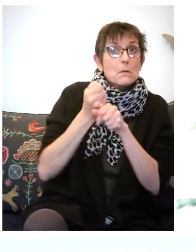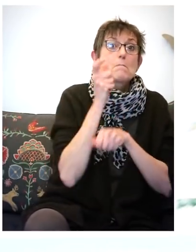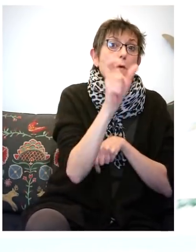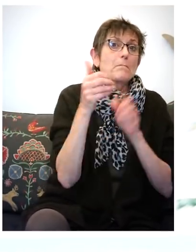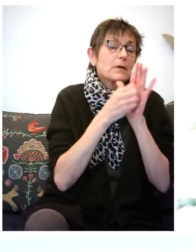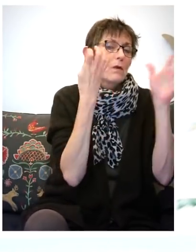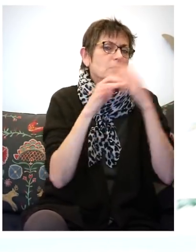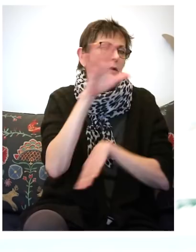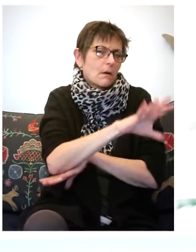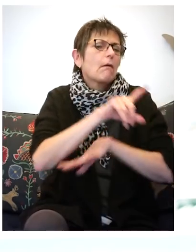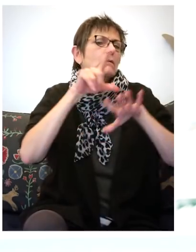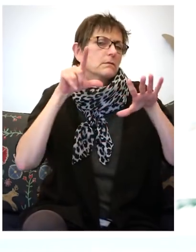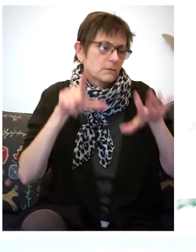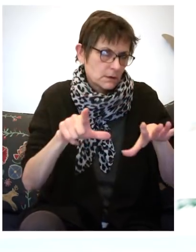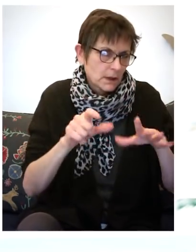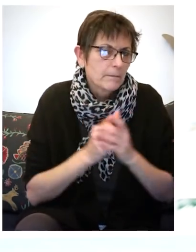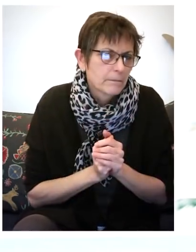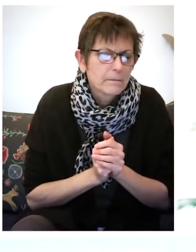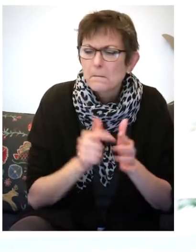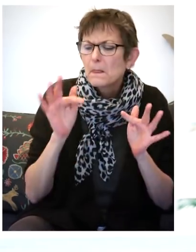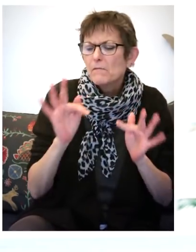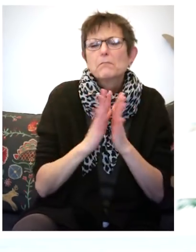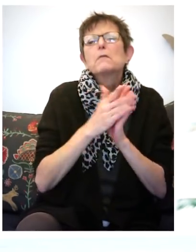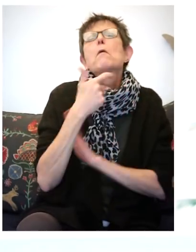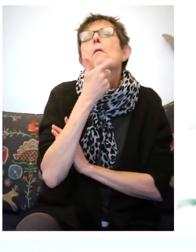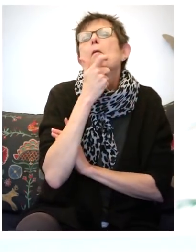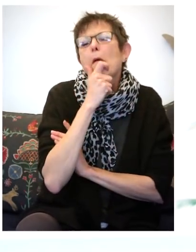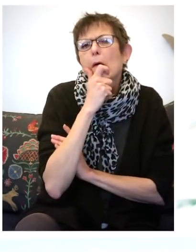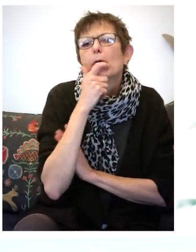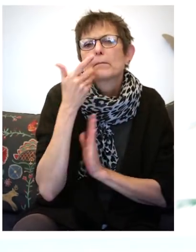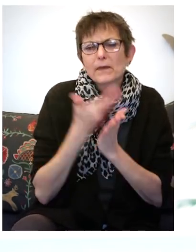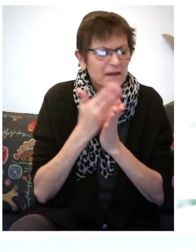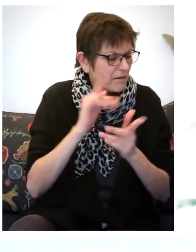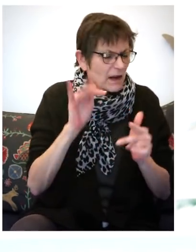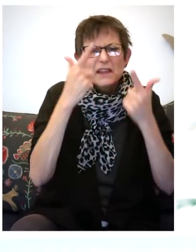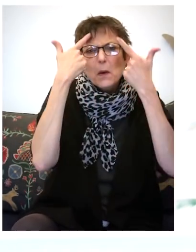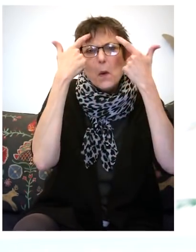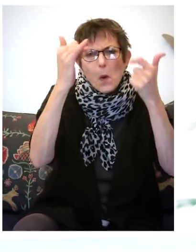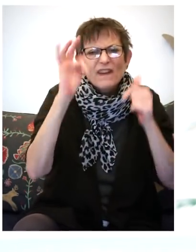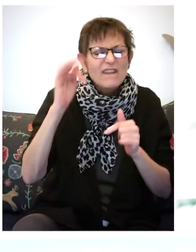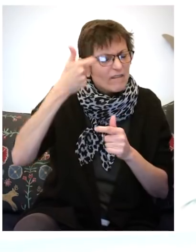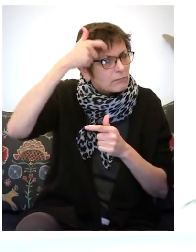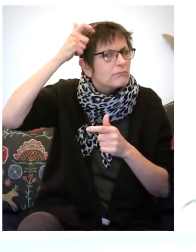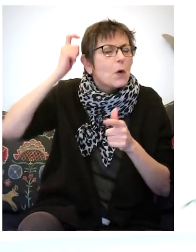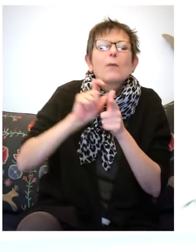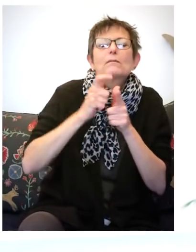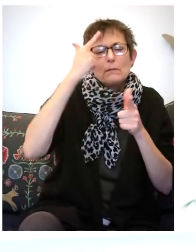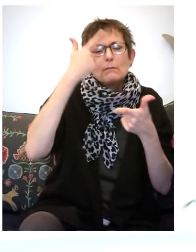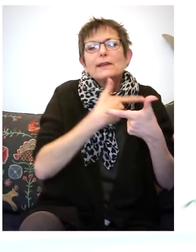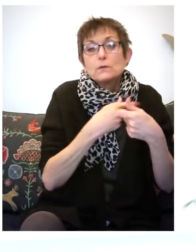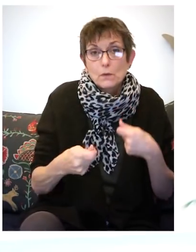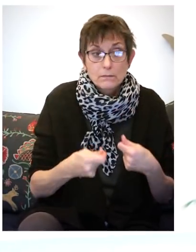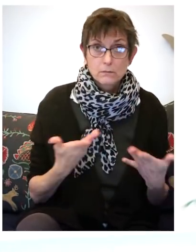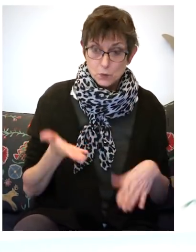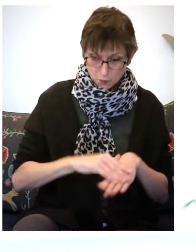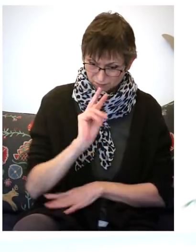par Léon Festinger dans son ouvrage A Theory of Dissonance cognitive. Non, c'est de l'anglais, donc A Theory of Cognitive Dissonance. Nous sommes donc convaincus